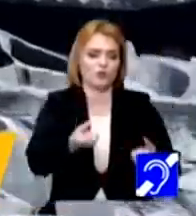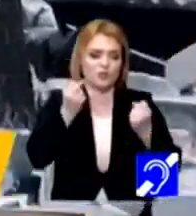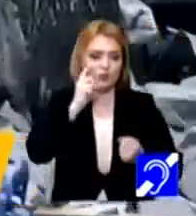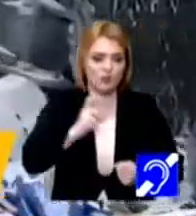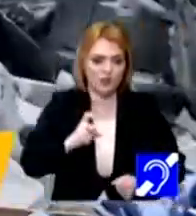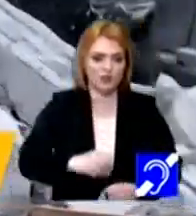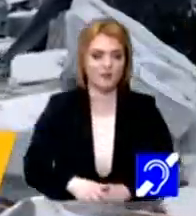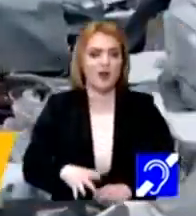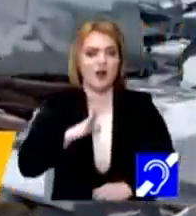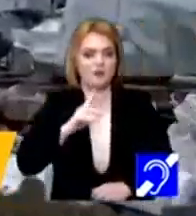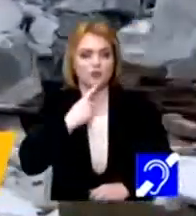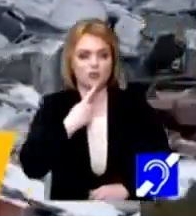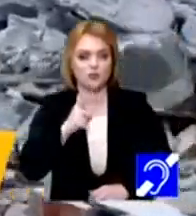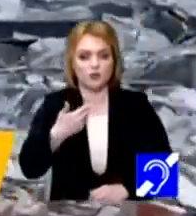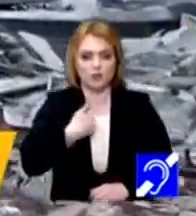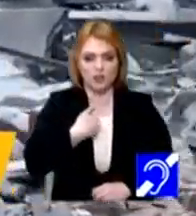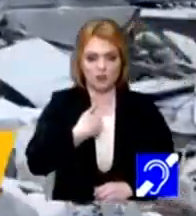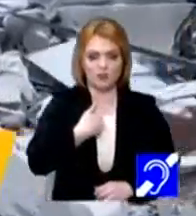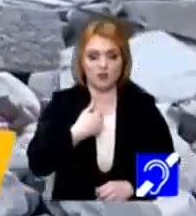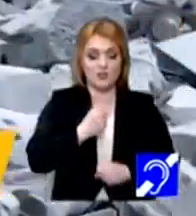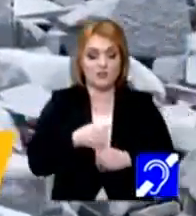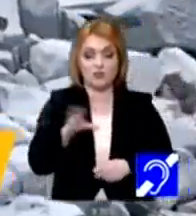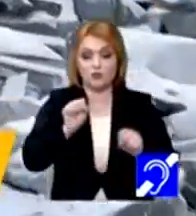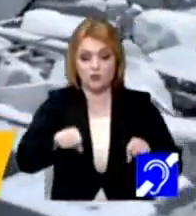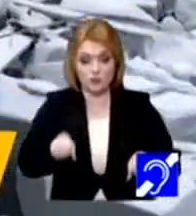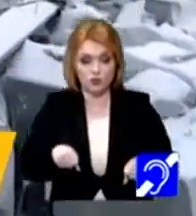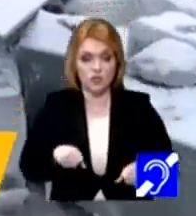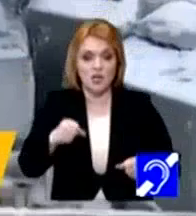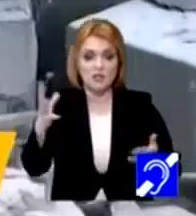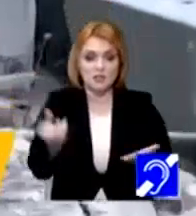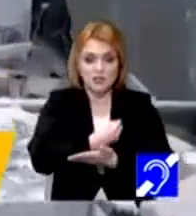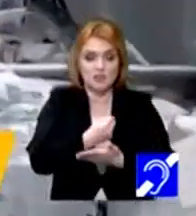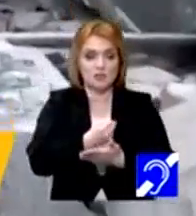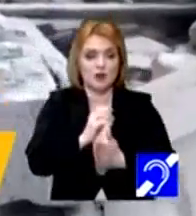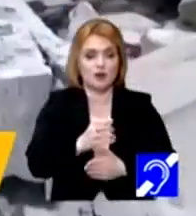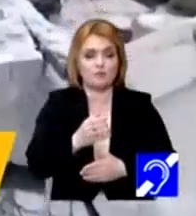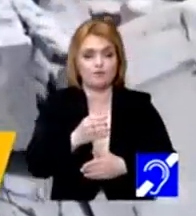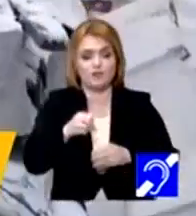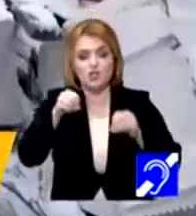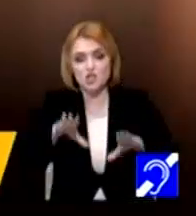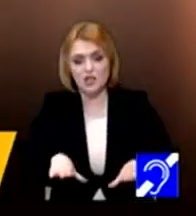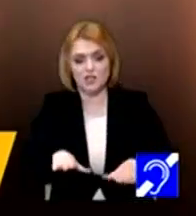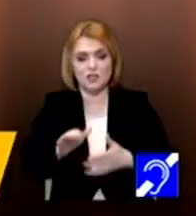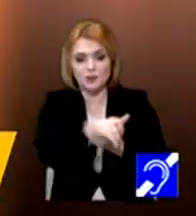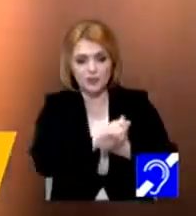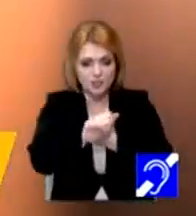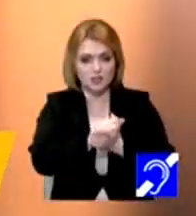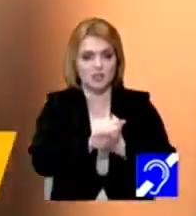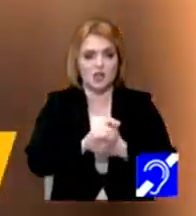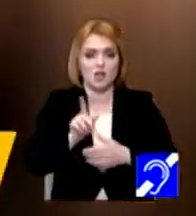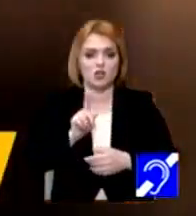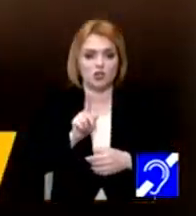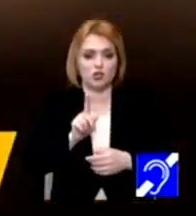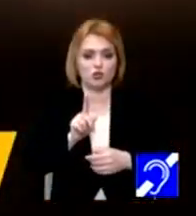because I did my best to at least find